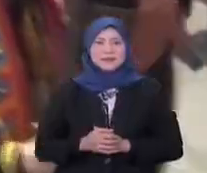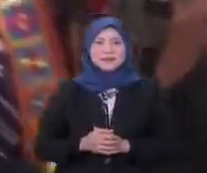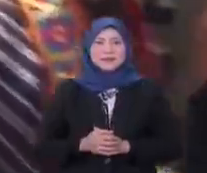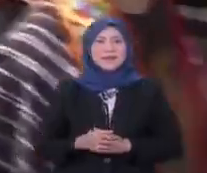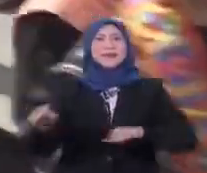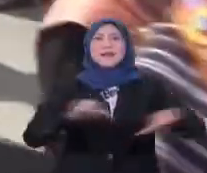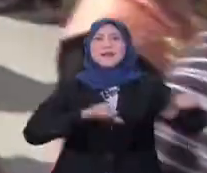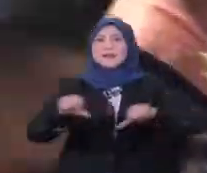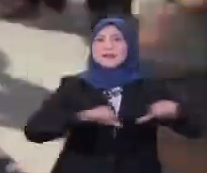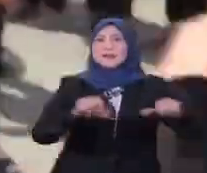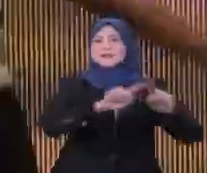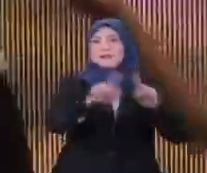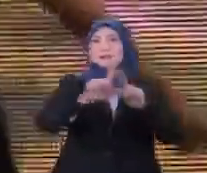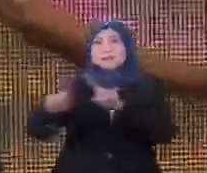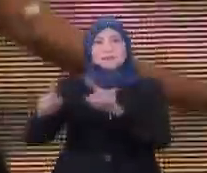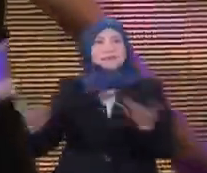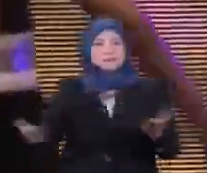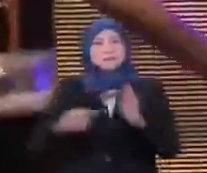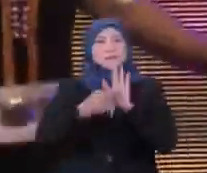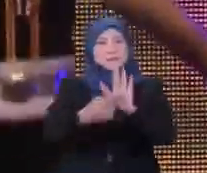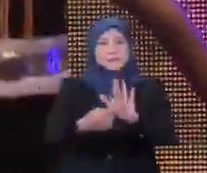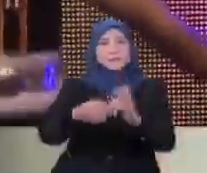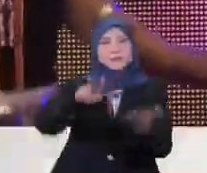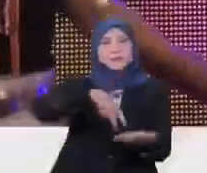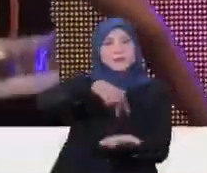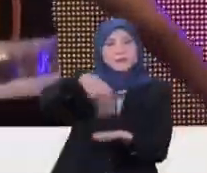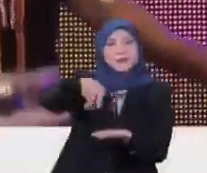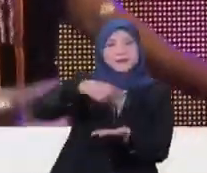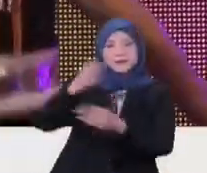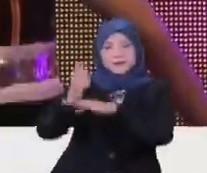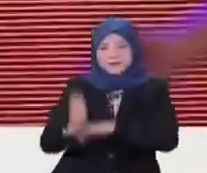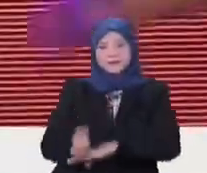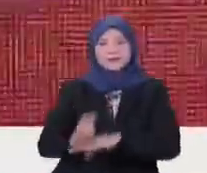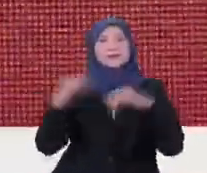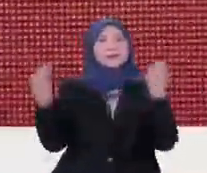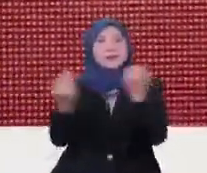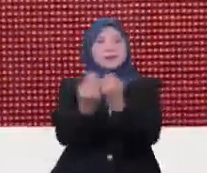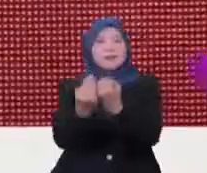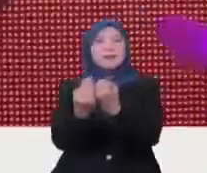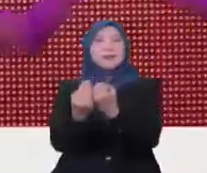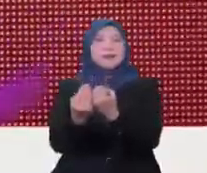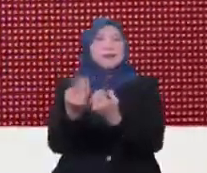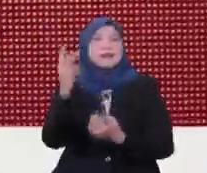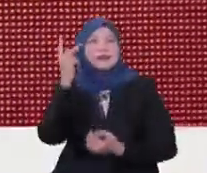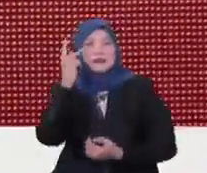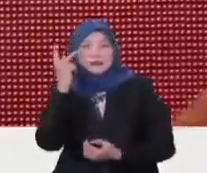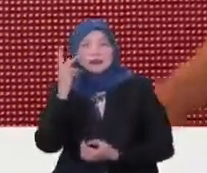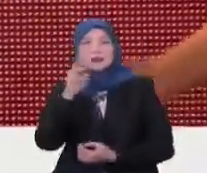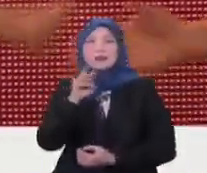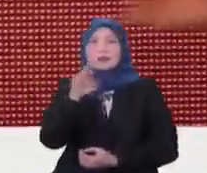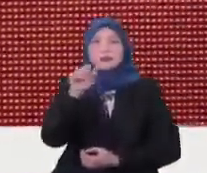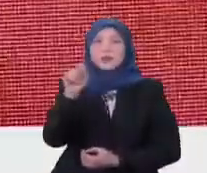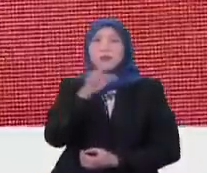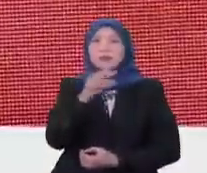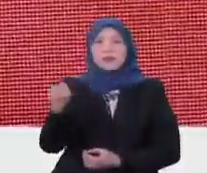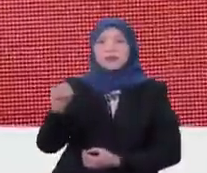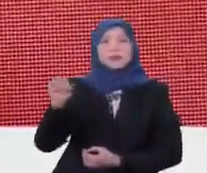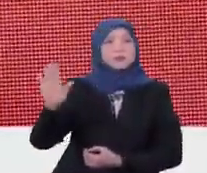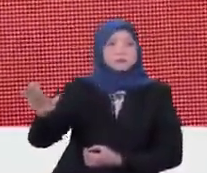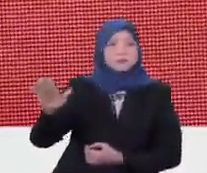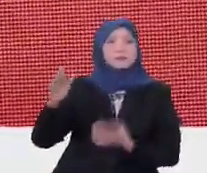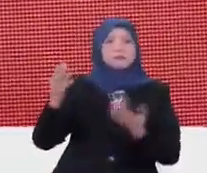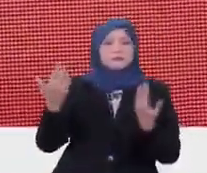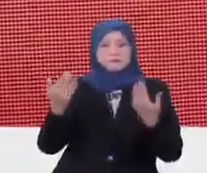Pelbagai aktiviti diadakan seperti persembahan tarian tradisional masyarakat Kadazan, Dusun Murut dan Rungus KDMR di Rumah